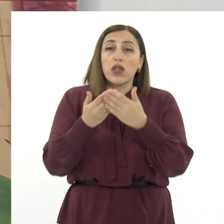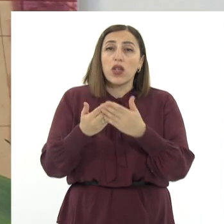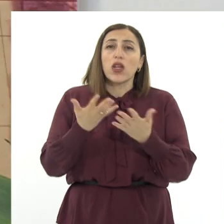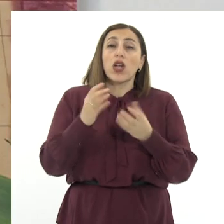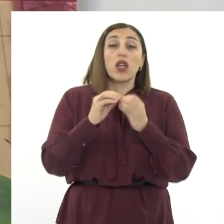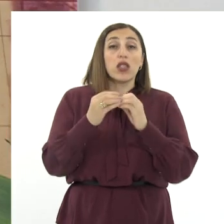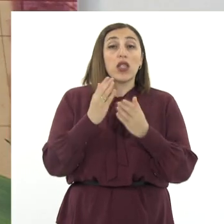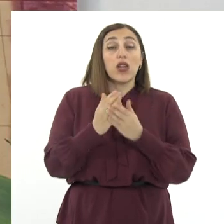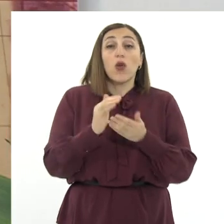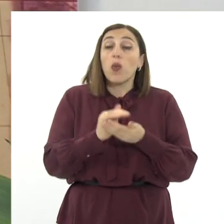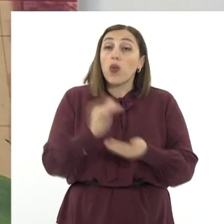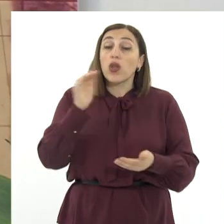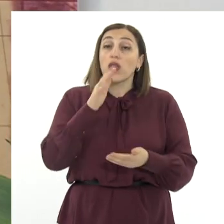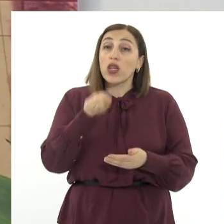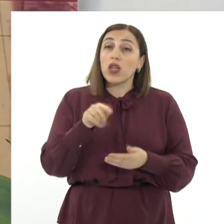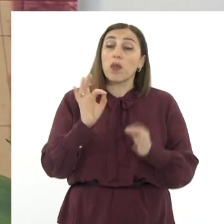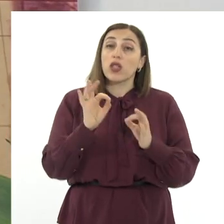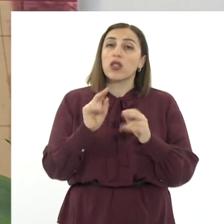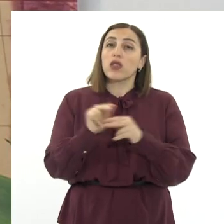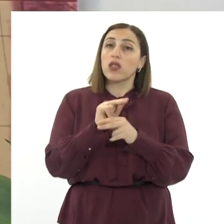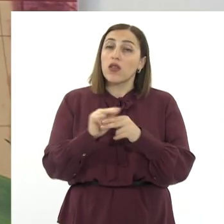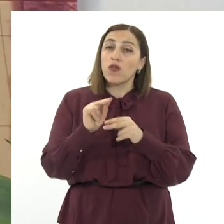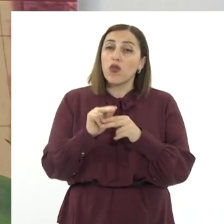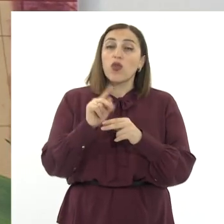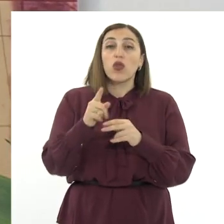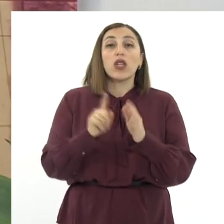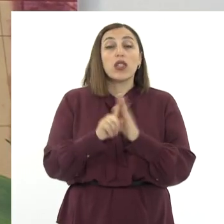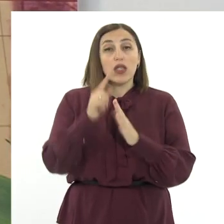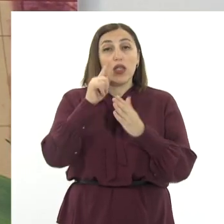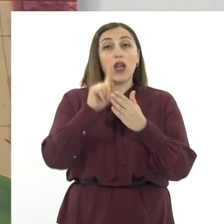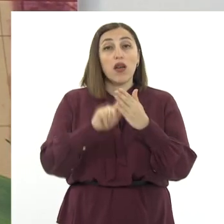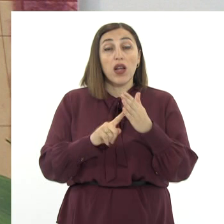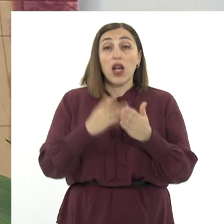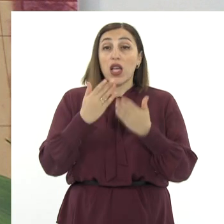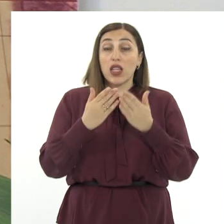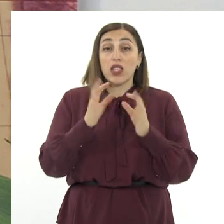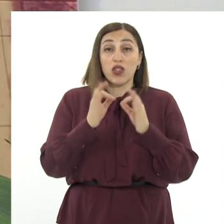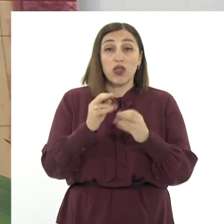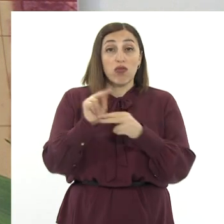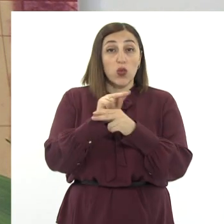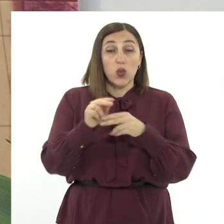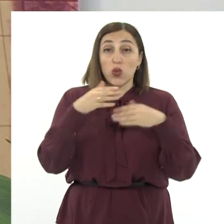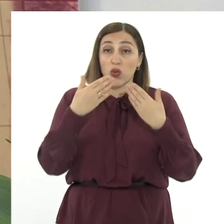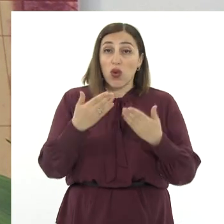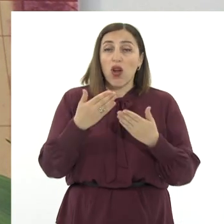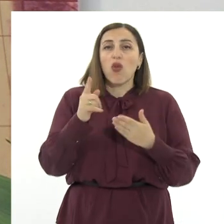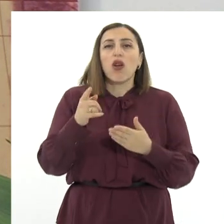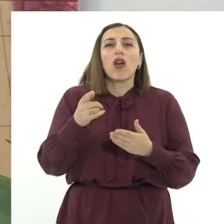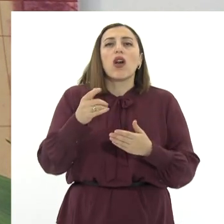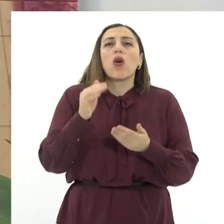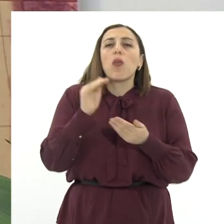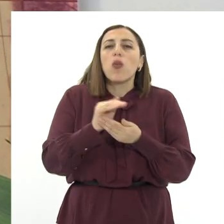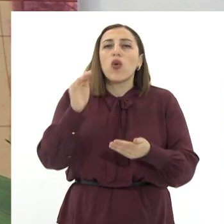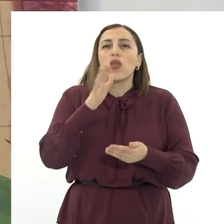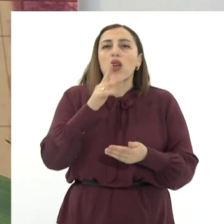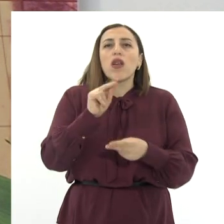խորհուրդներով։ Կան շատ խնդիրներ, որ փոքրիկ տարիքում պիտի մատուցես ու ինքը հավատա։ Իսկ եթե չեն մատուցում, կան բաներ, որ